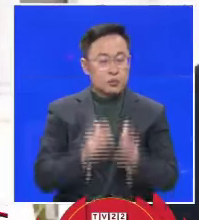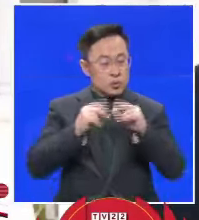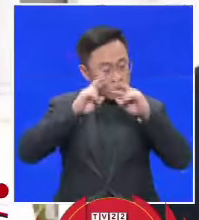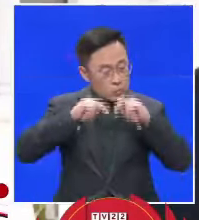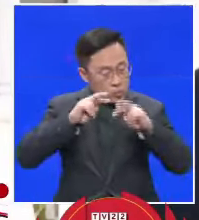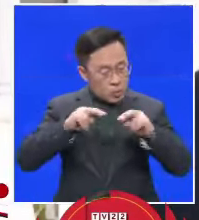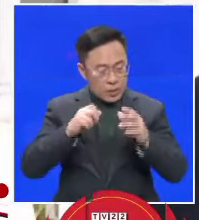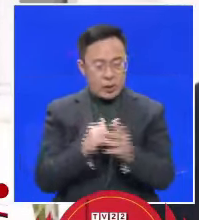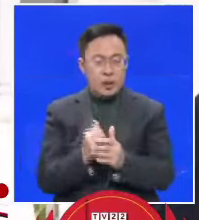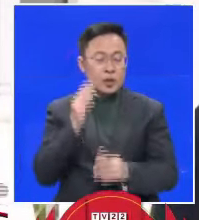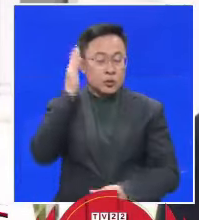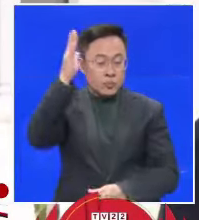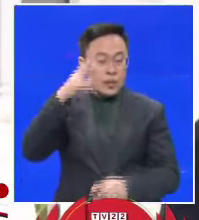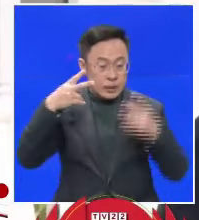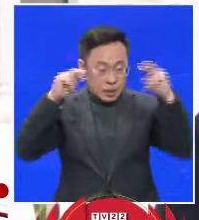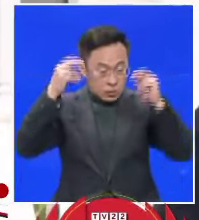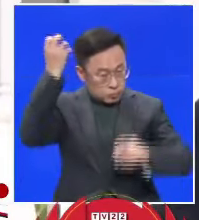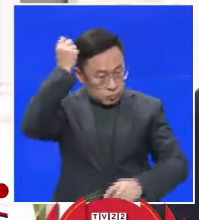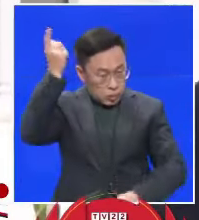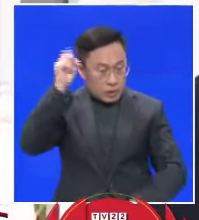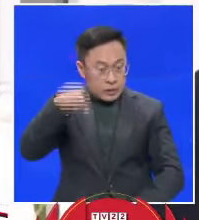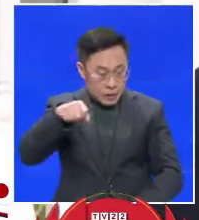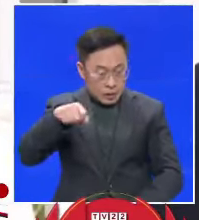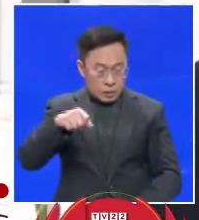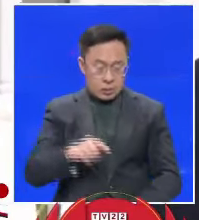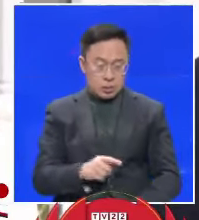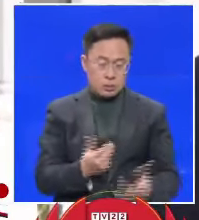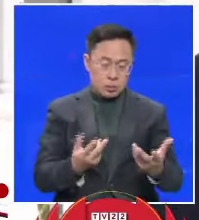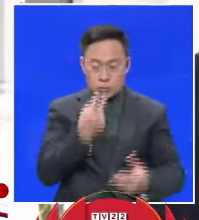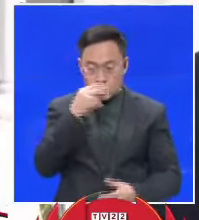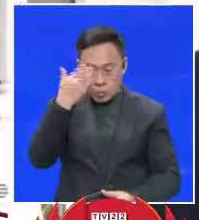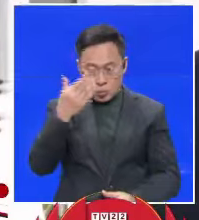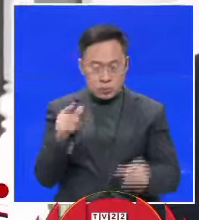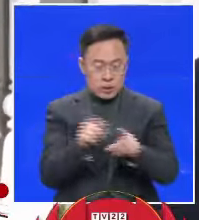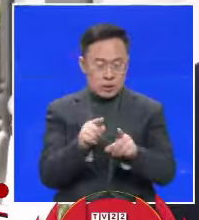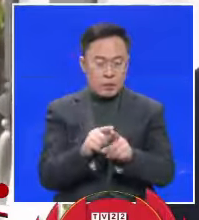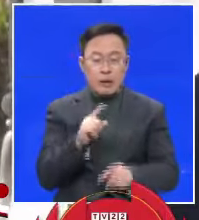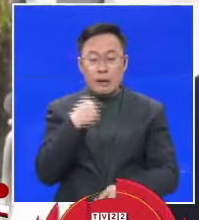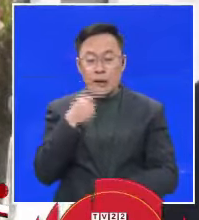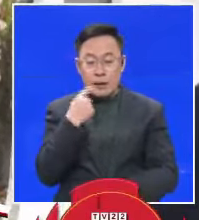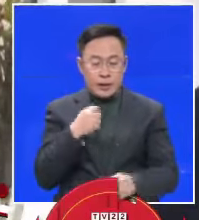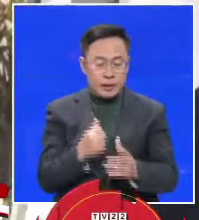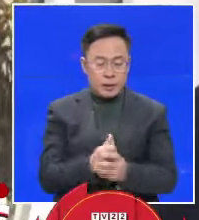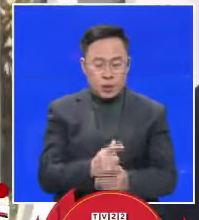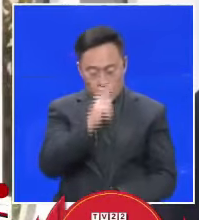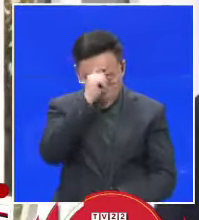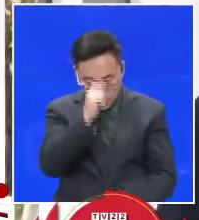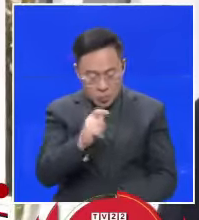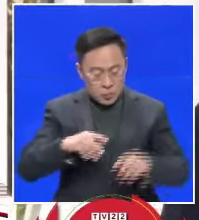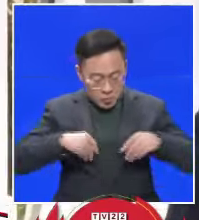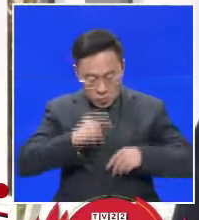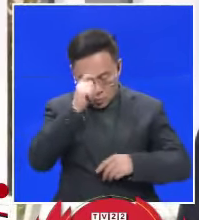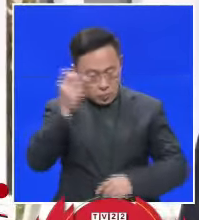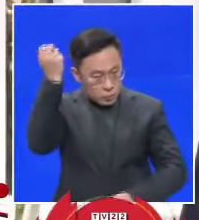ายกรัฐมนตรีคนต่อไปนี่ใช่คุณอุ๊งอิ๊งแพทองธารหรือเปล่านะคะเพราะว่าก็ดูแล้วเนี่ยใครๆก็นอบน้อมให้กับคุณอุ๊งอิ๊งนะ